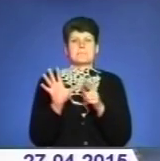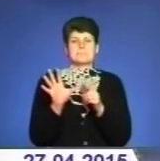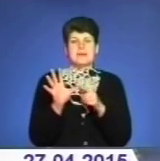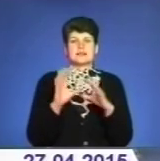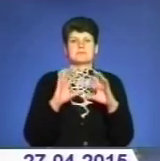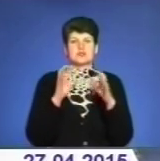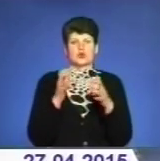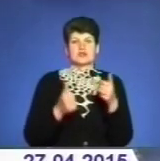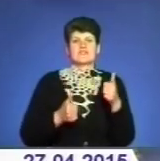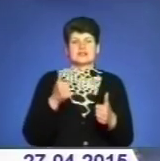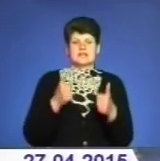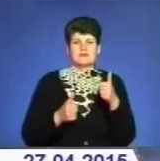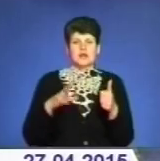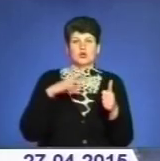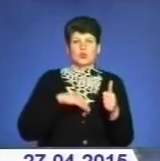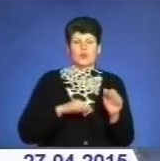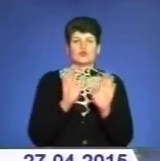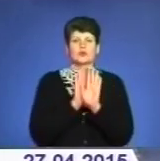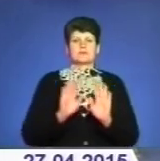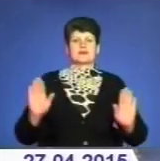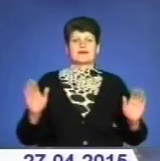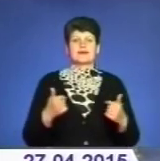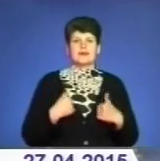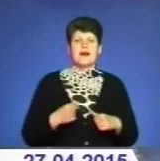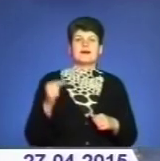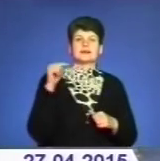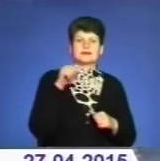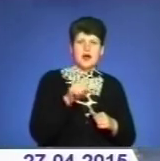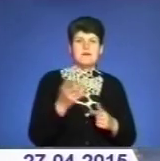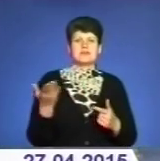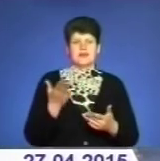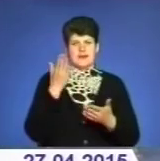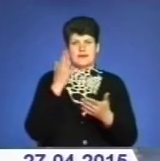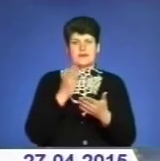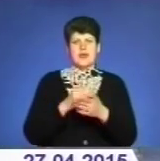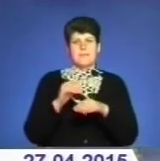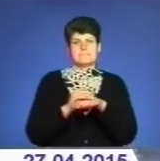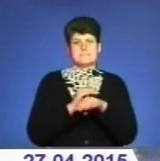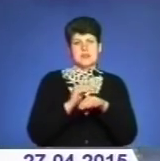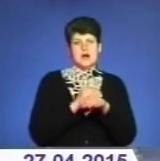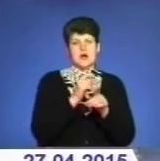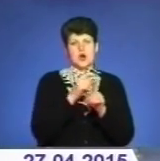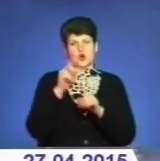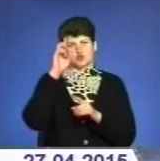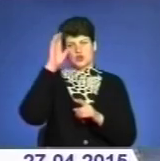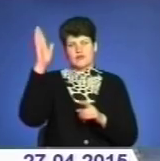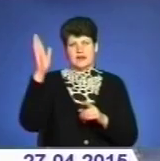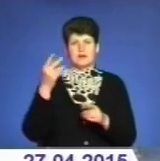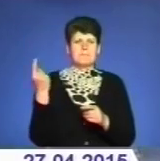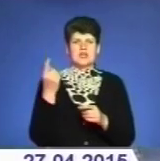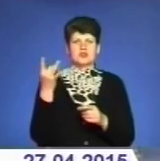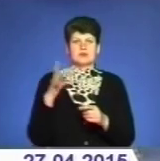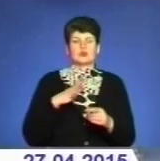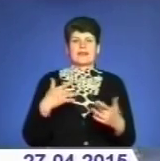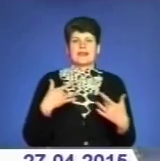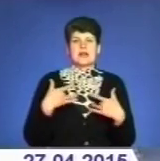міжнародний фестиваль-конкурс духовної пісні «Я там, де є благословення». Мистецьке дійство вперше тривало просто неба на театральному